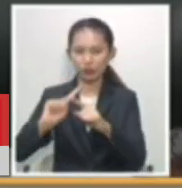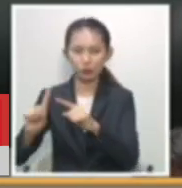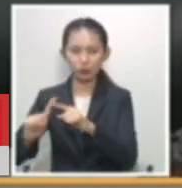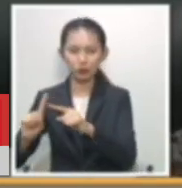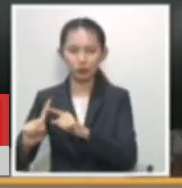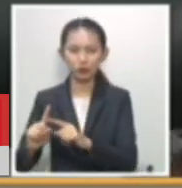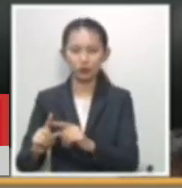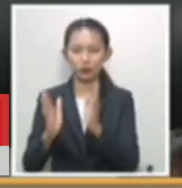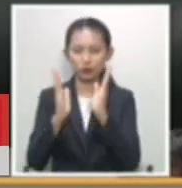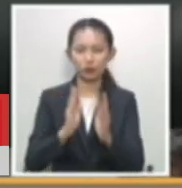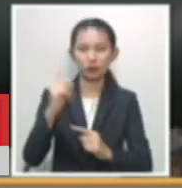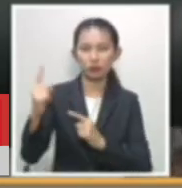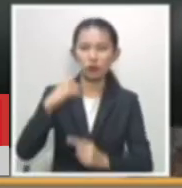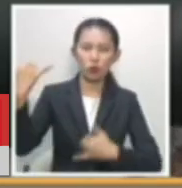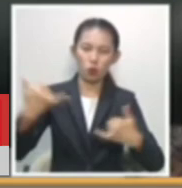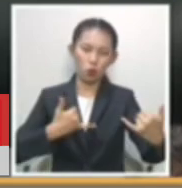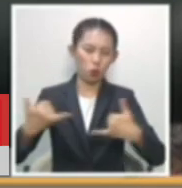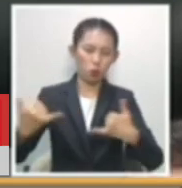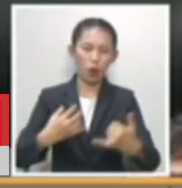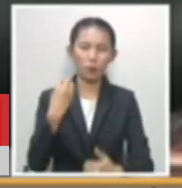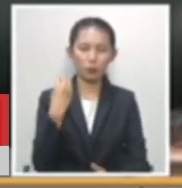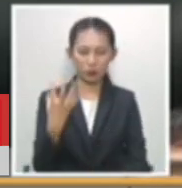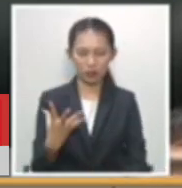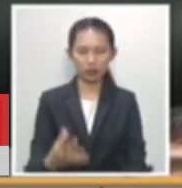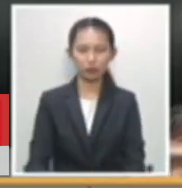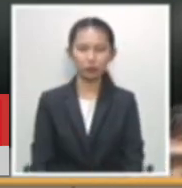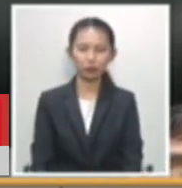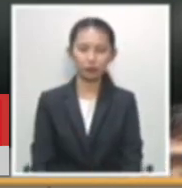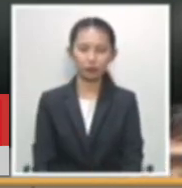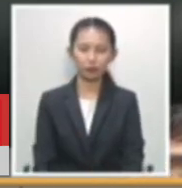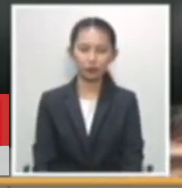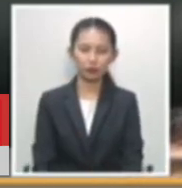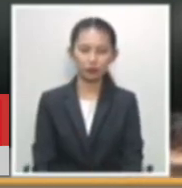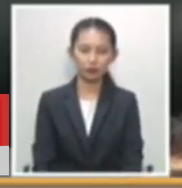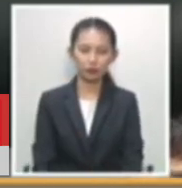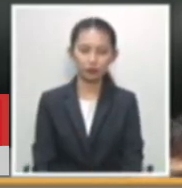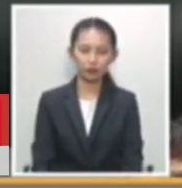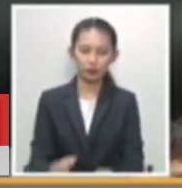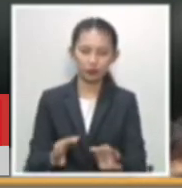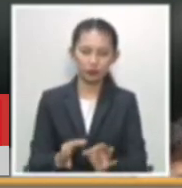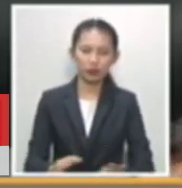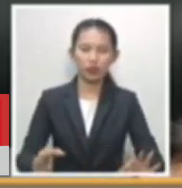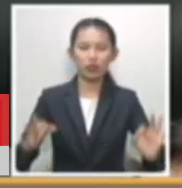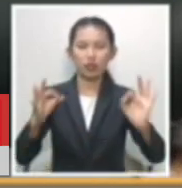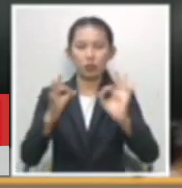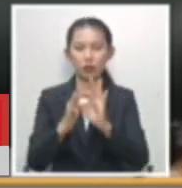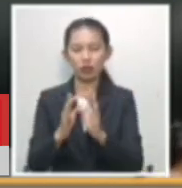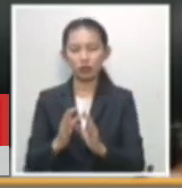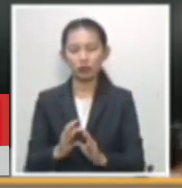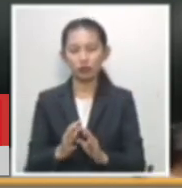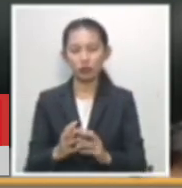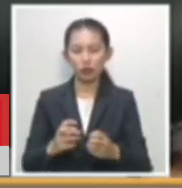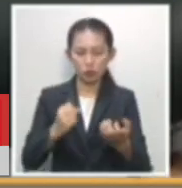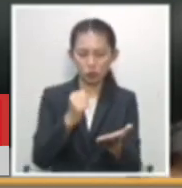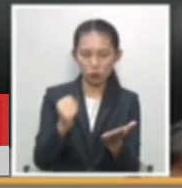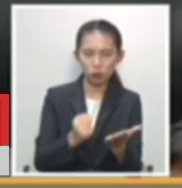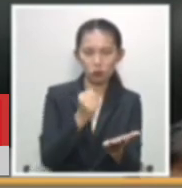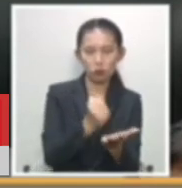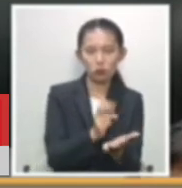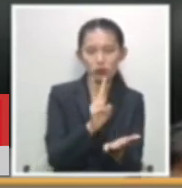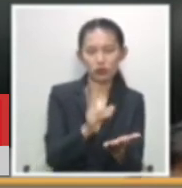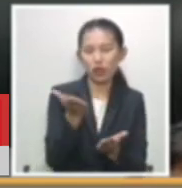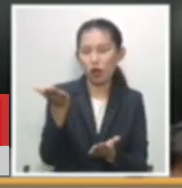นมากและที่สำคัญเขามีอุปสรรคในการเข้าประเทศคือการต้องขอวีซ่า